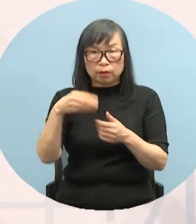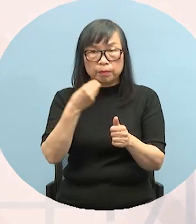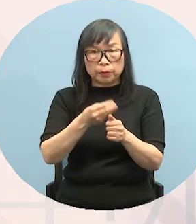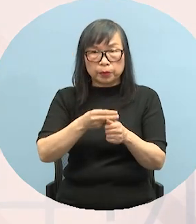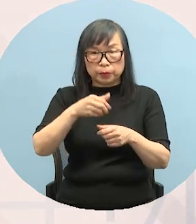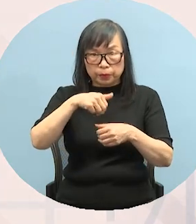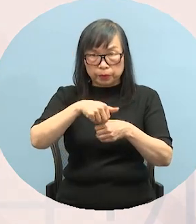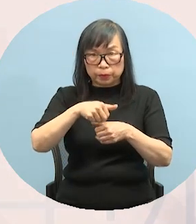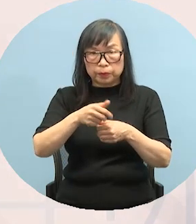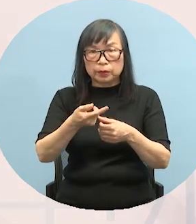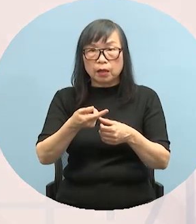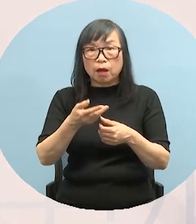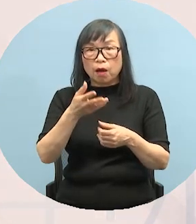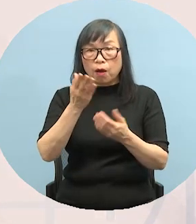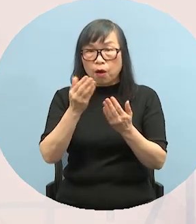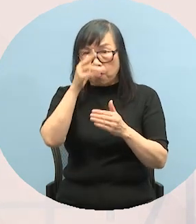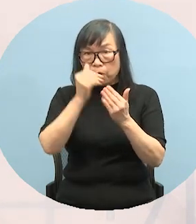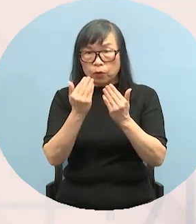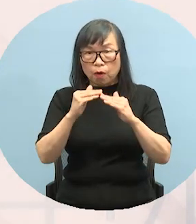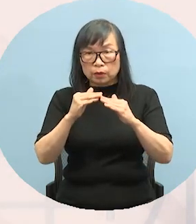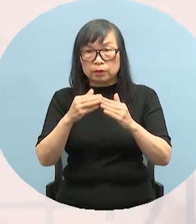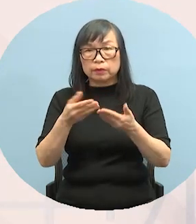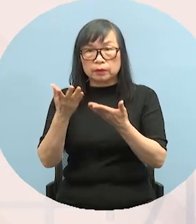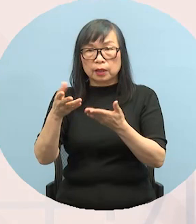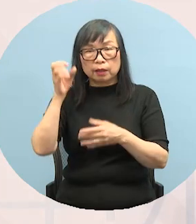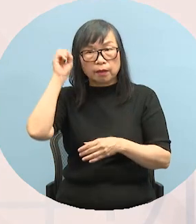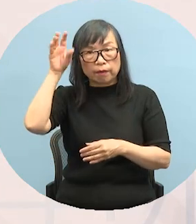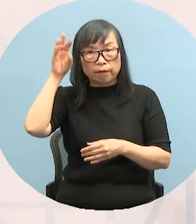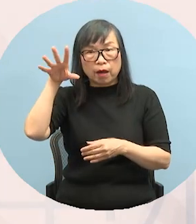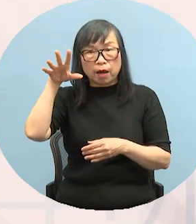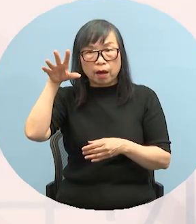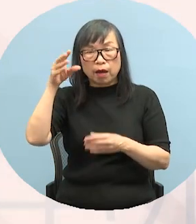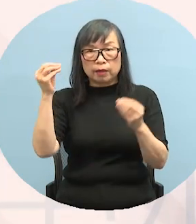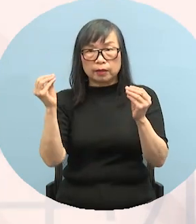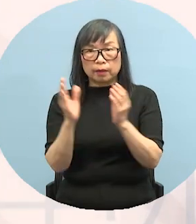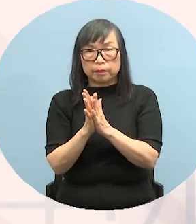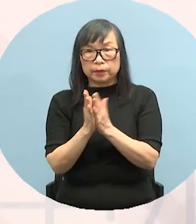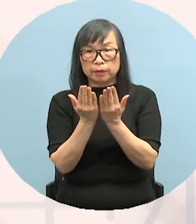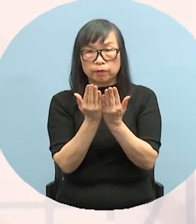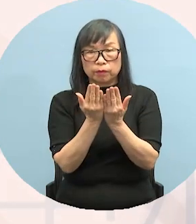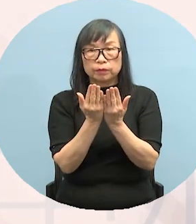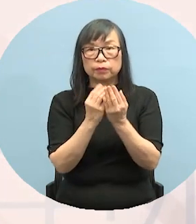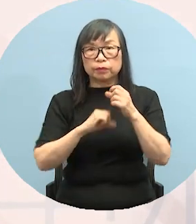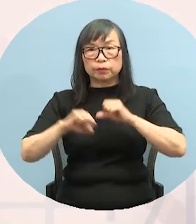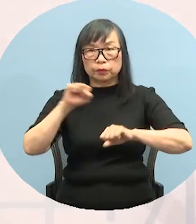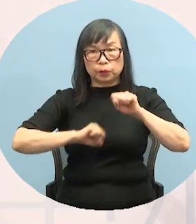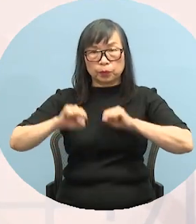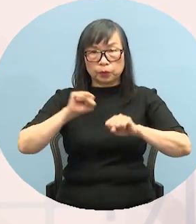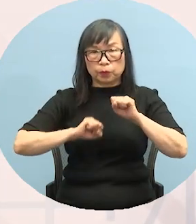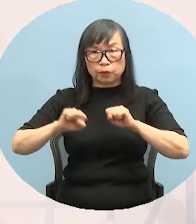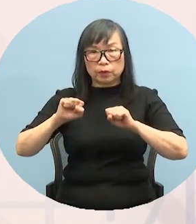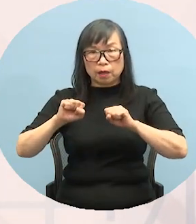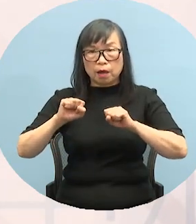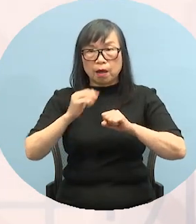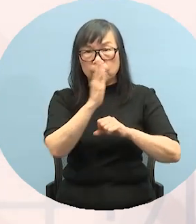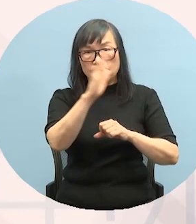的。公务员学院应该提供具启发性、具感染力的课程和活动，使